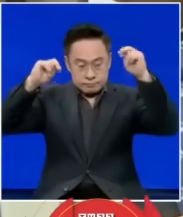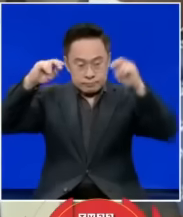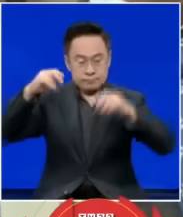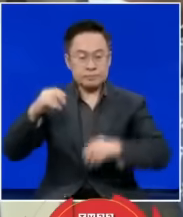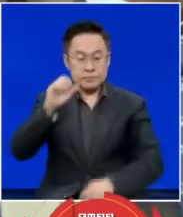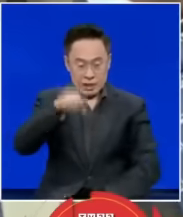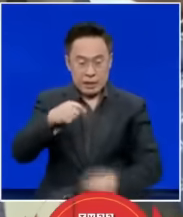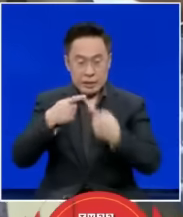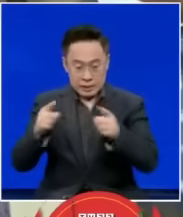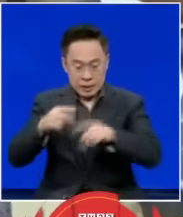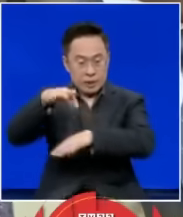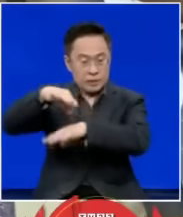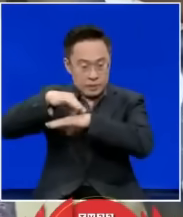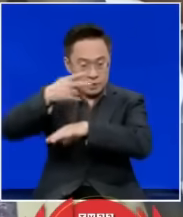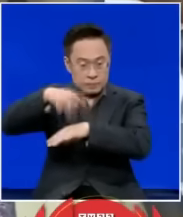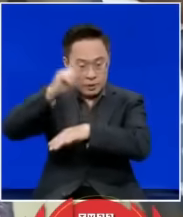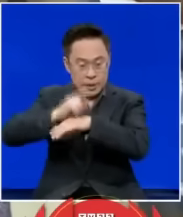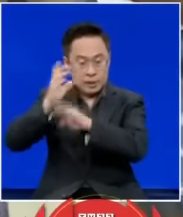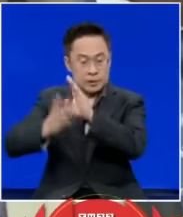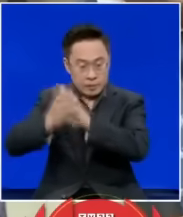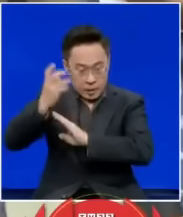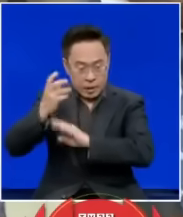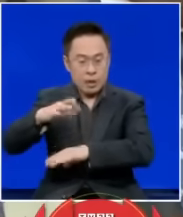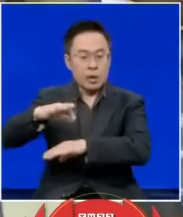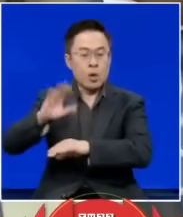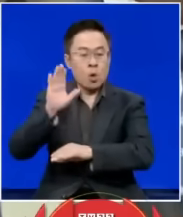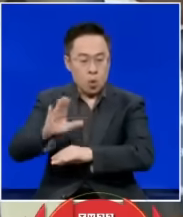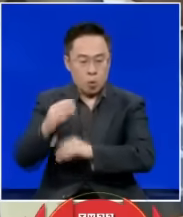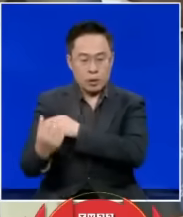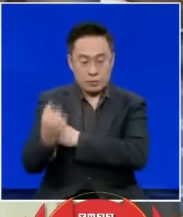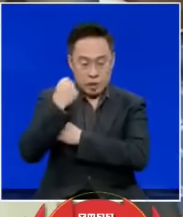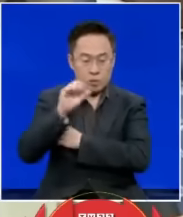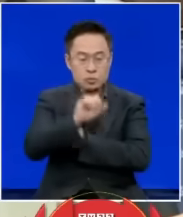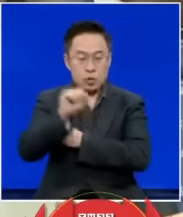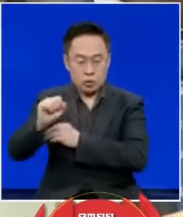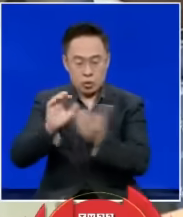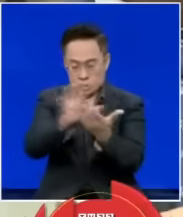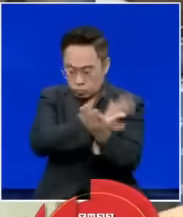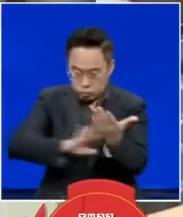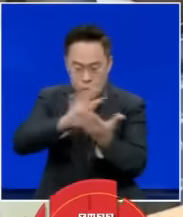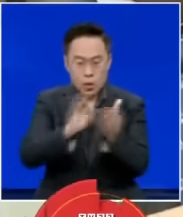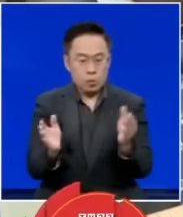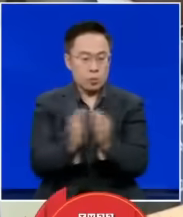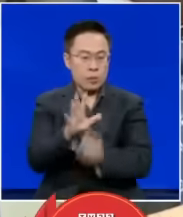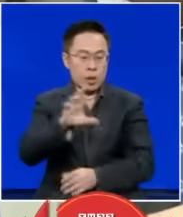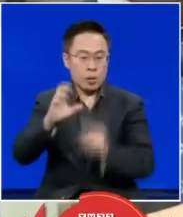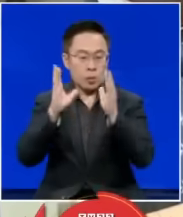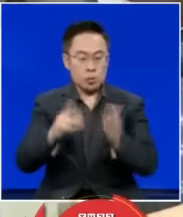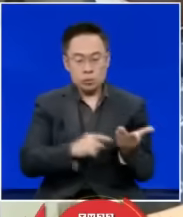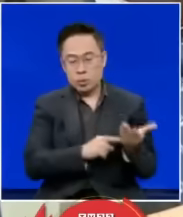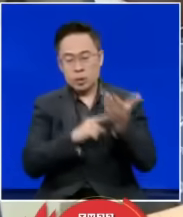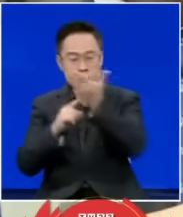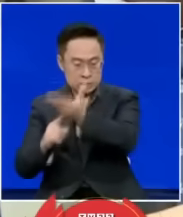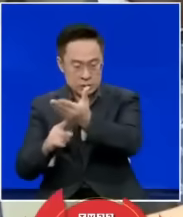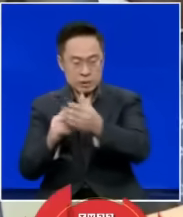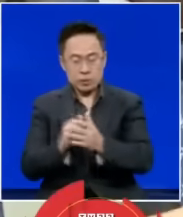าเป็นเรื่องของสมาชิกสภาผู้แทนราษฎรซึ่งเขาต้องมีการเลือกกันในที่ประชุมสภาต้องนำขึ้นทูลเกล้าทูลกระหม่อมเพื่อทรงลง